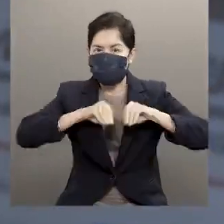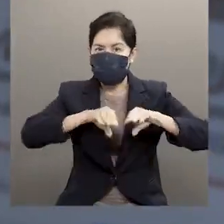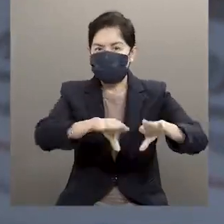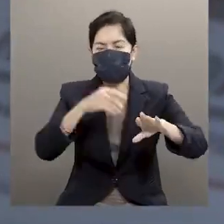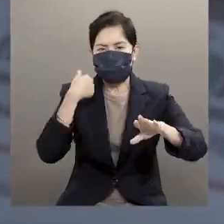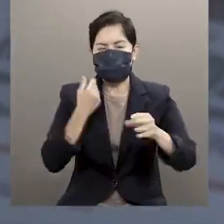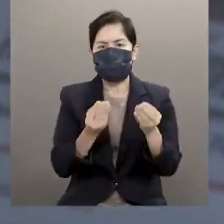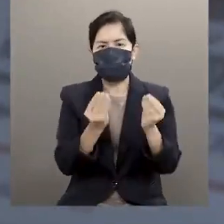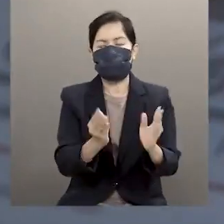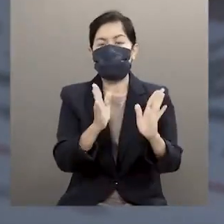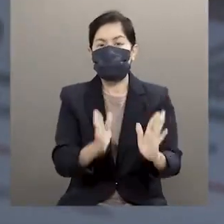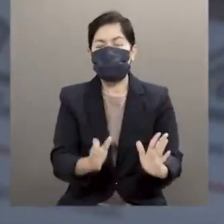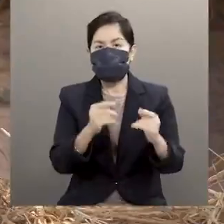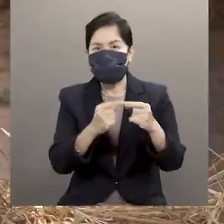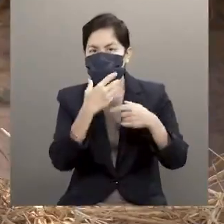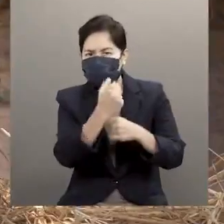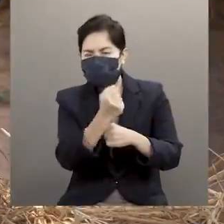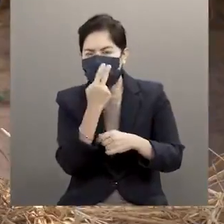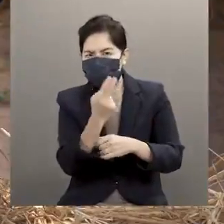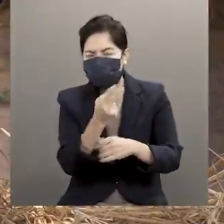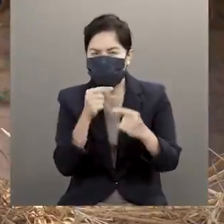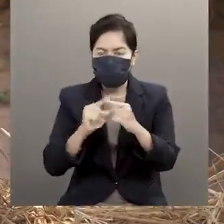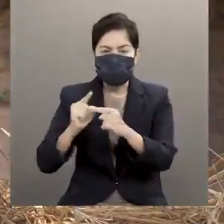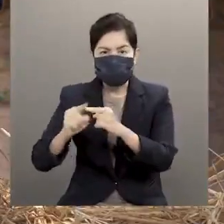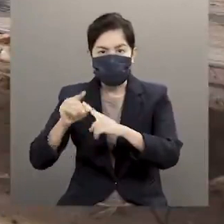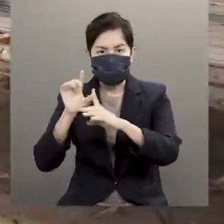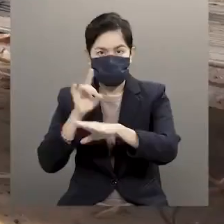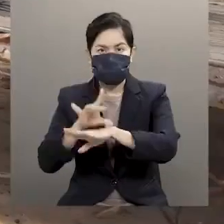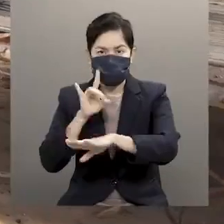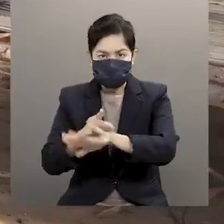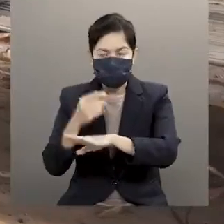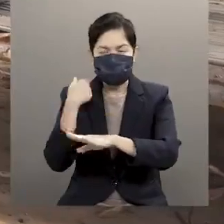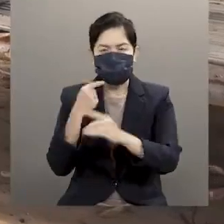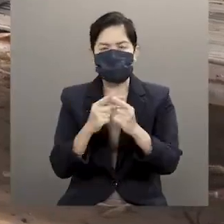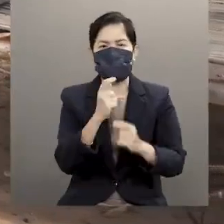สามารถเข้ถสอพวกนี้ได้เป็ application ที่ง่ายเข้าถงทกคนนะครัผม